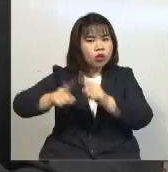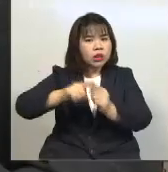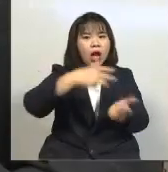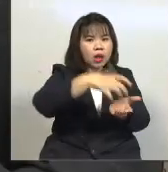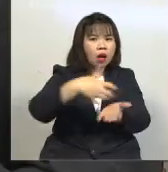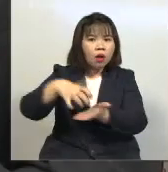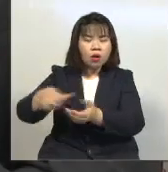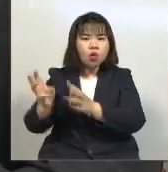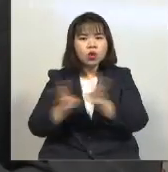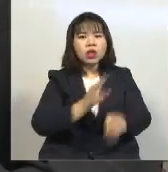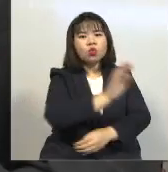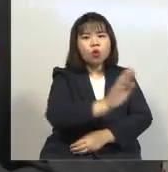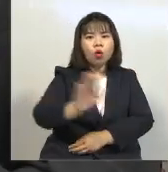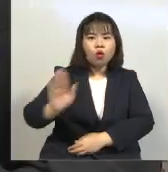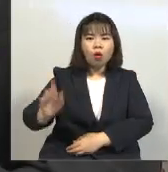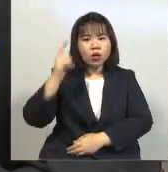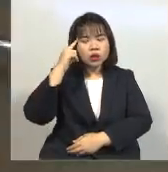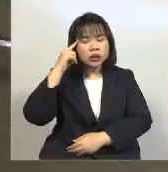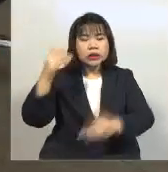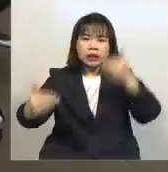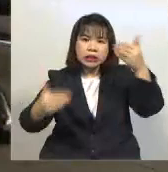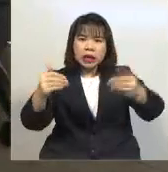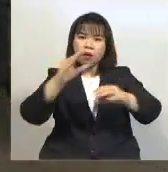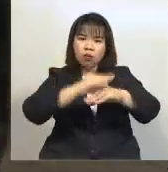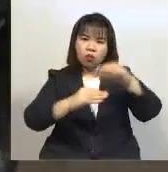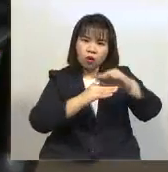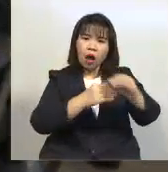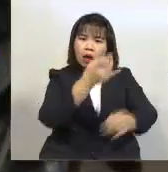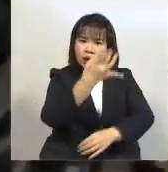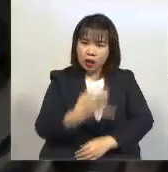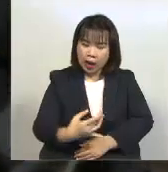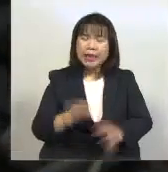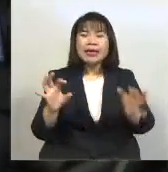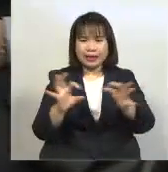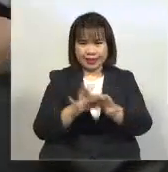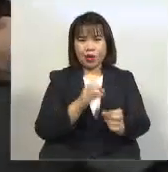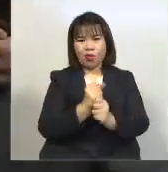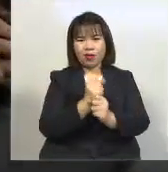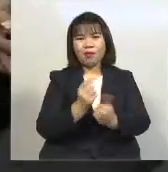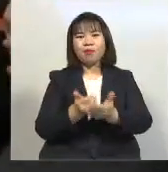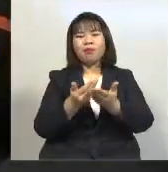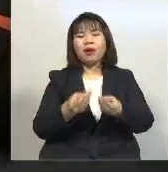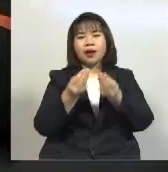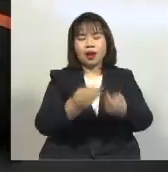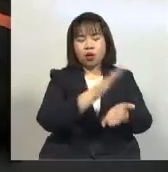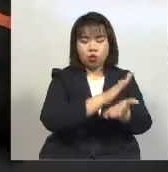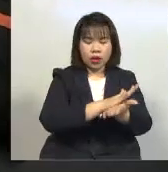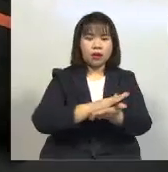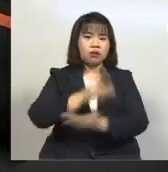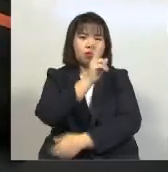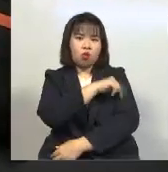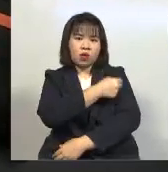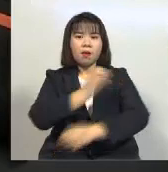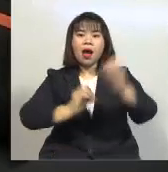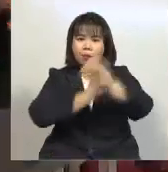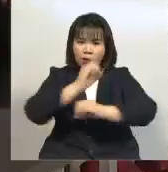านการจัดการภัยพิบัติเพื่อนำเสนอกิจกรรมโครงการองค์ความรู้เกี่ยวกับการสร้างความปลอดภัยในโรงเรียนโรงพยาบาลและชุม